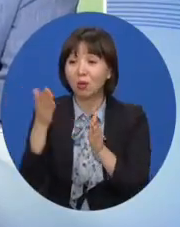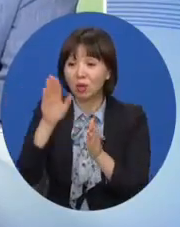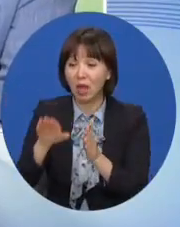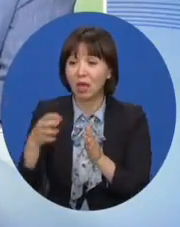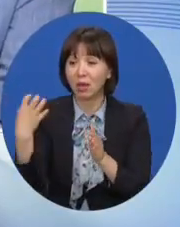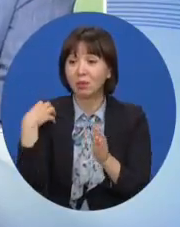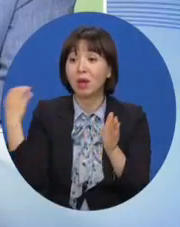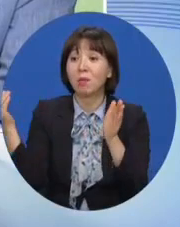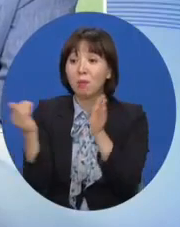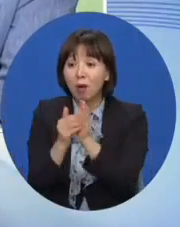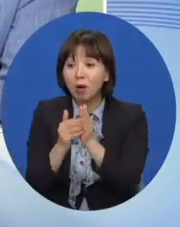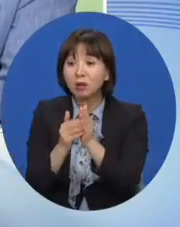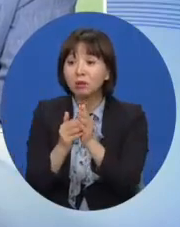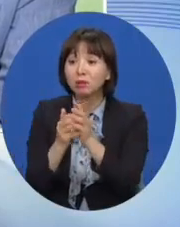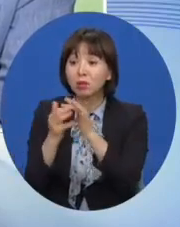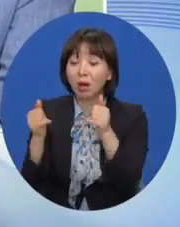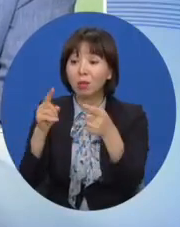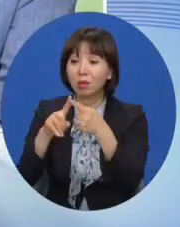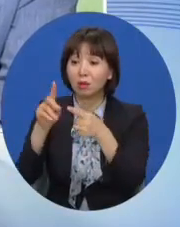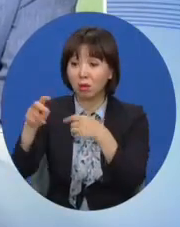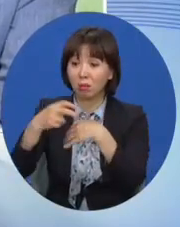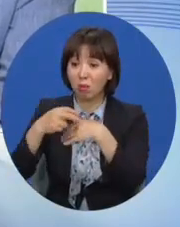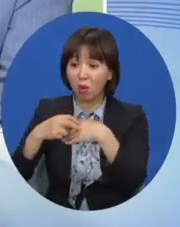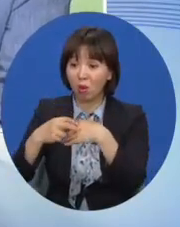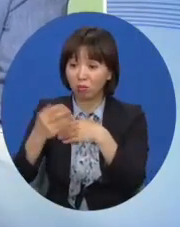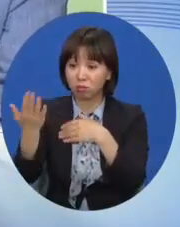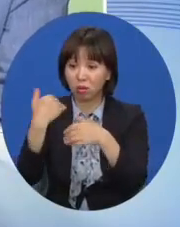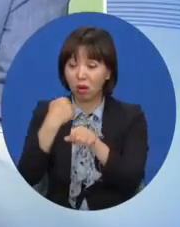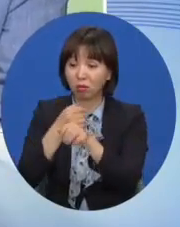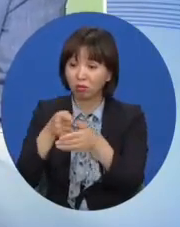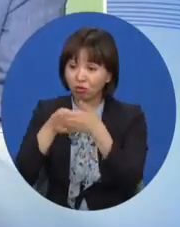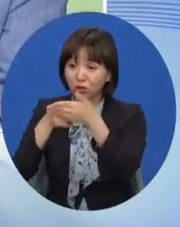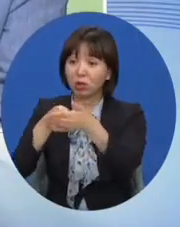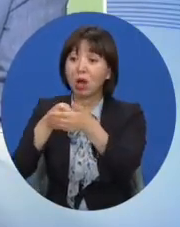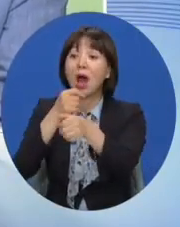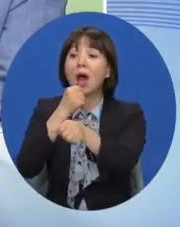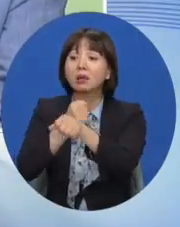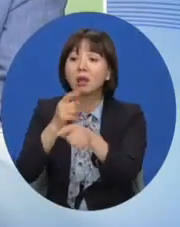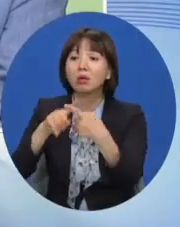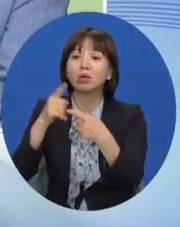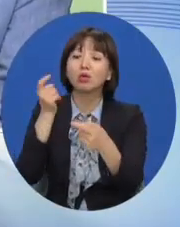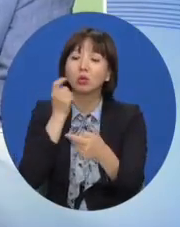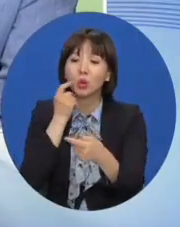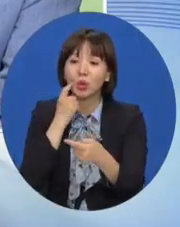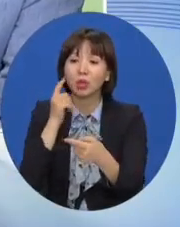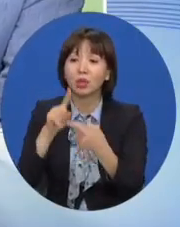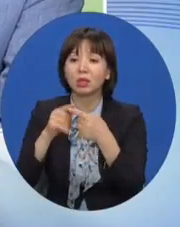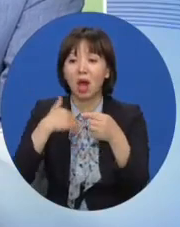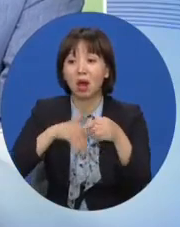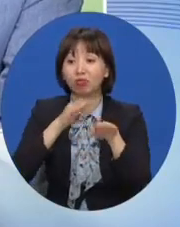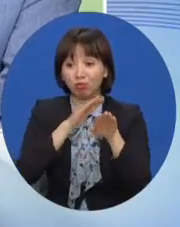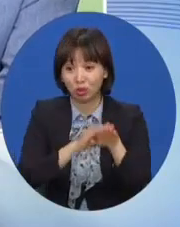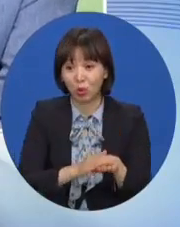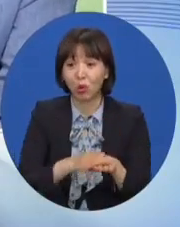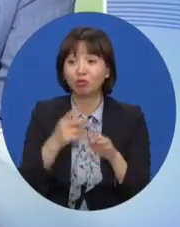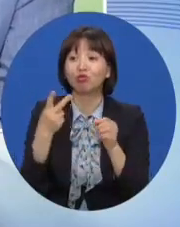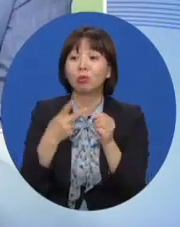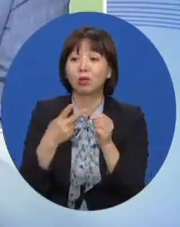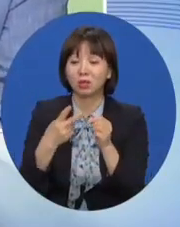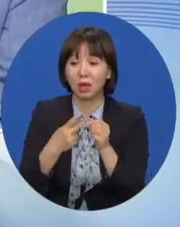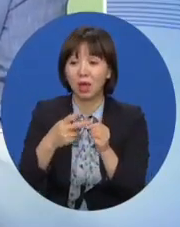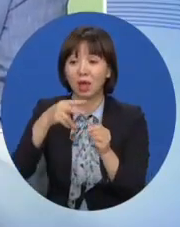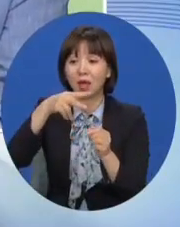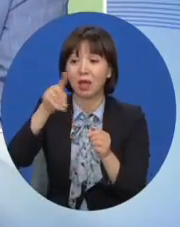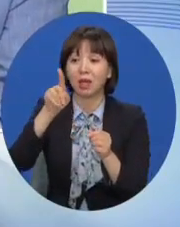임기 만료된 분을 놓고 이런 걸 추진하겠다라고 계속 발표했던 것이 허위다 이 얘기죠. 그 점을 참고를 하시고요. 네, 두 번째는